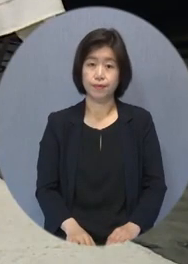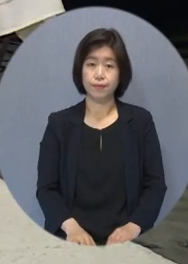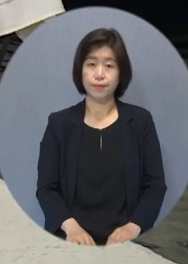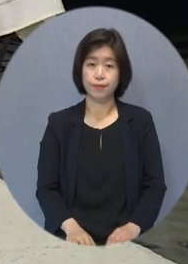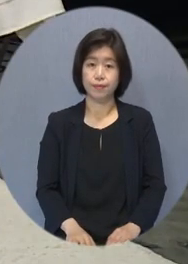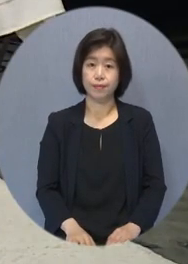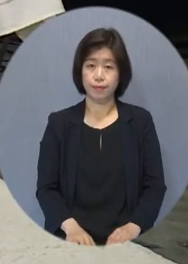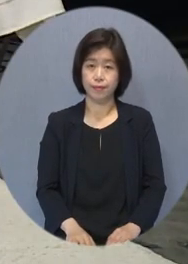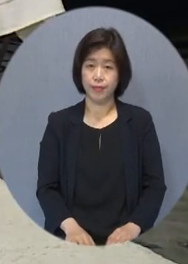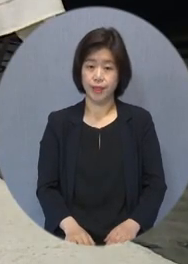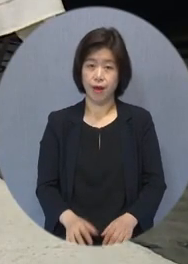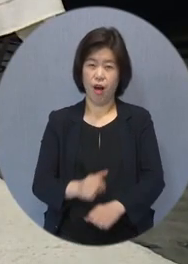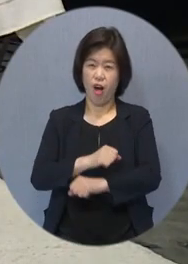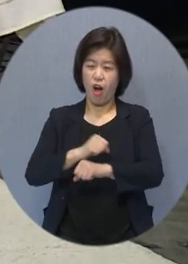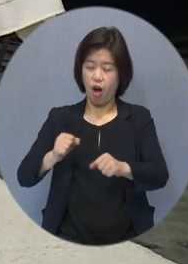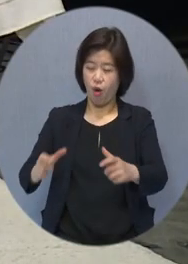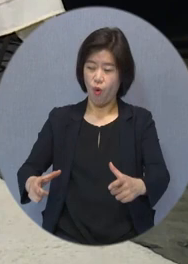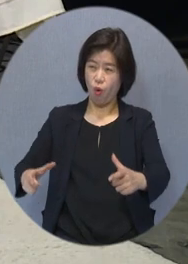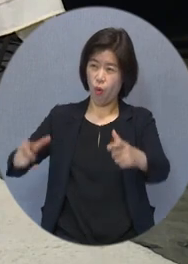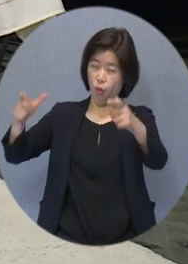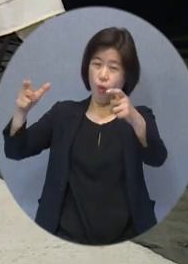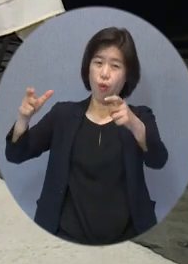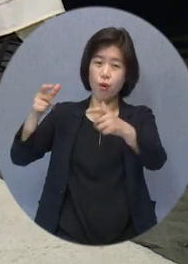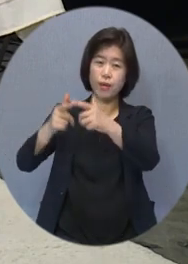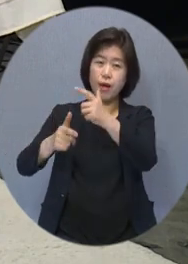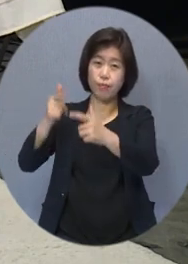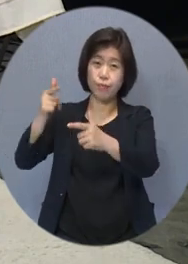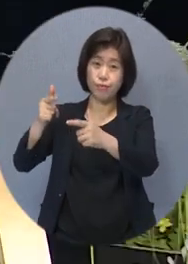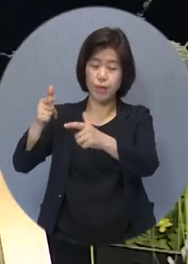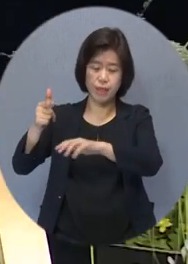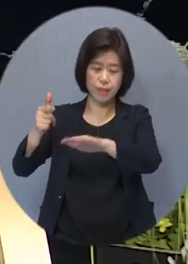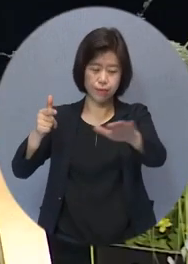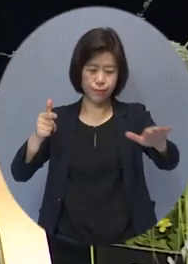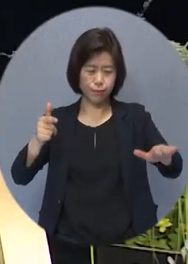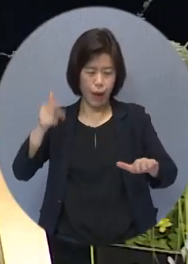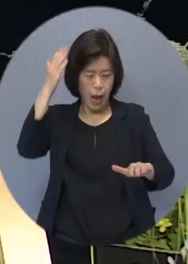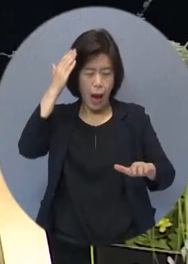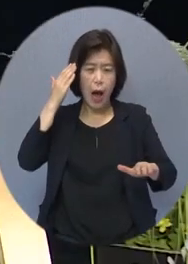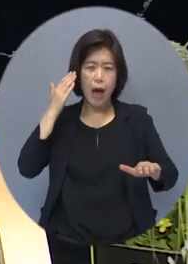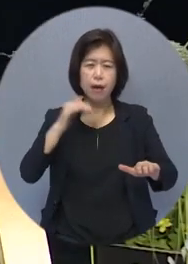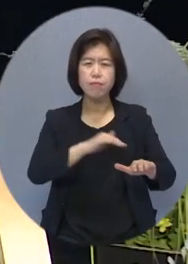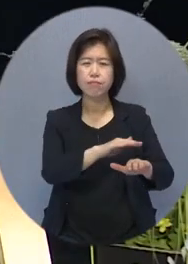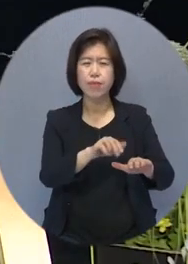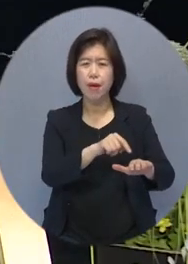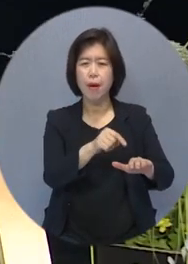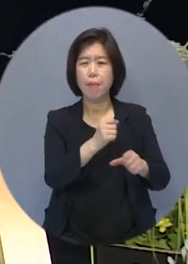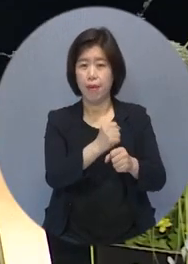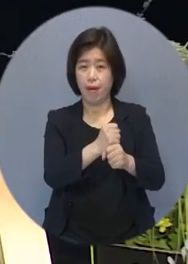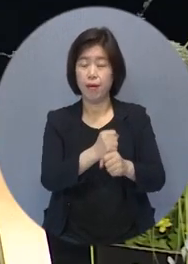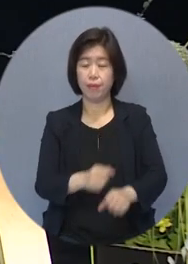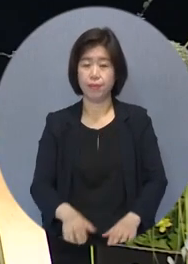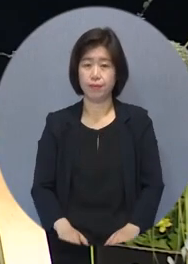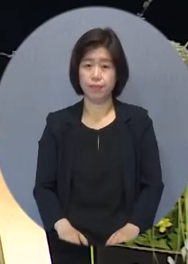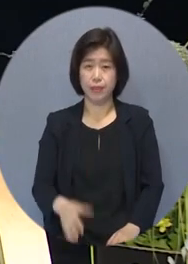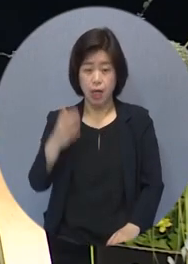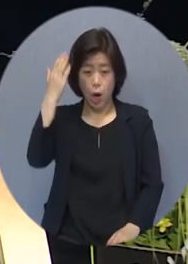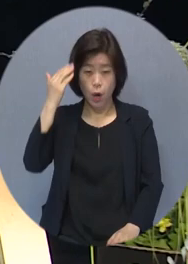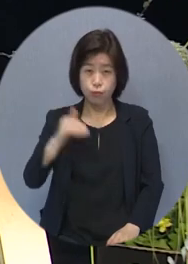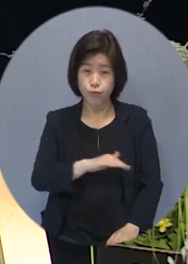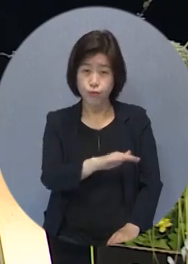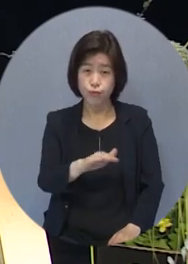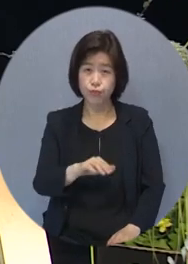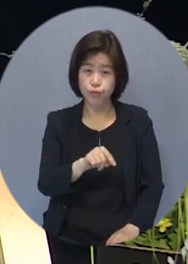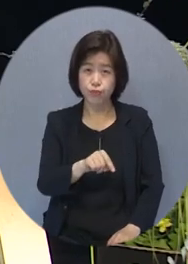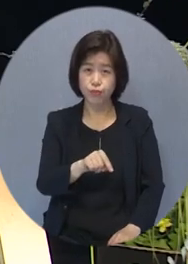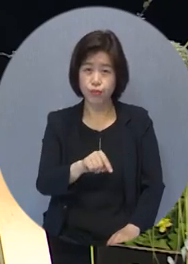거대한 나무는 일대를 어둠으로 뒤덮고 있습니다. 이 어둠의 영역은 가장 폭력적인